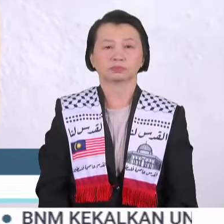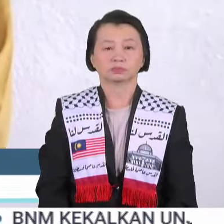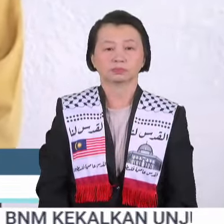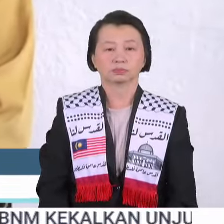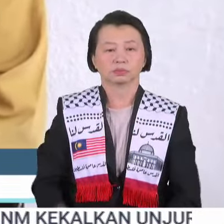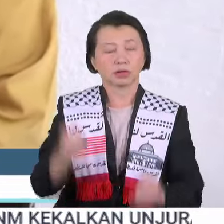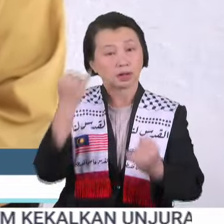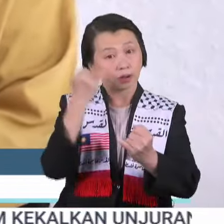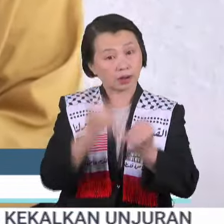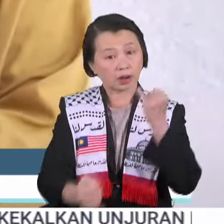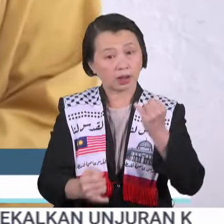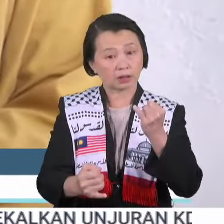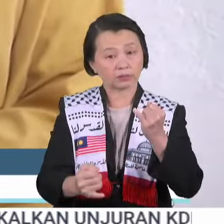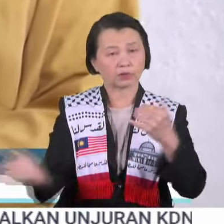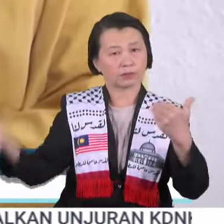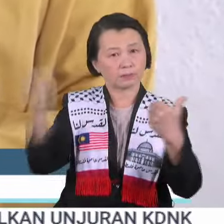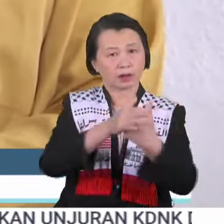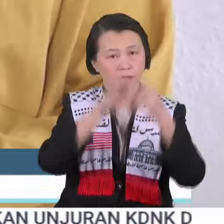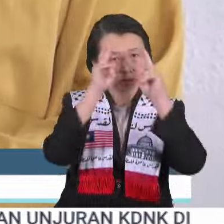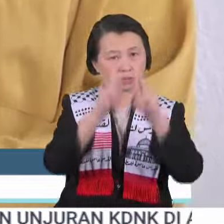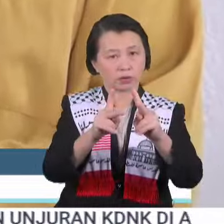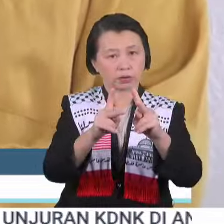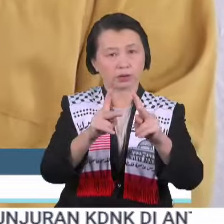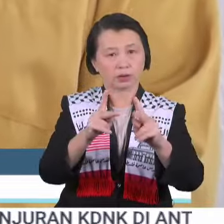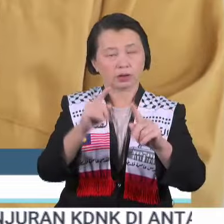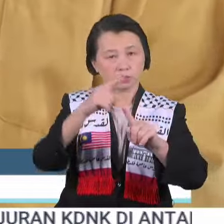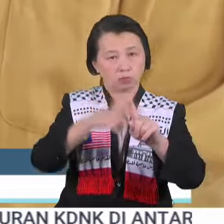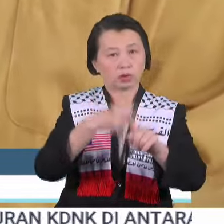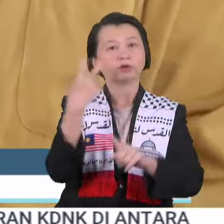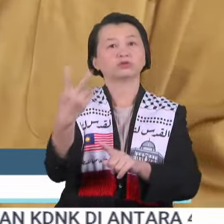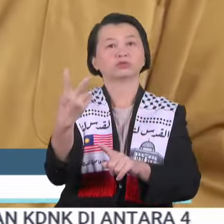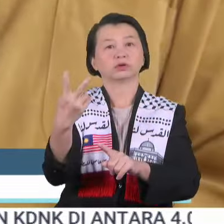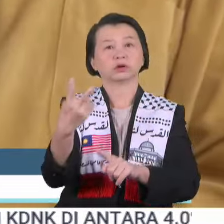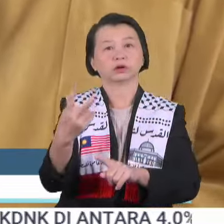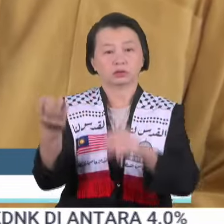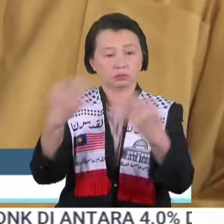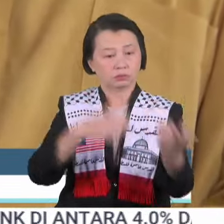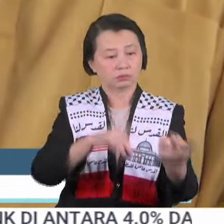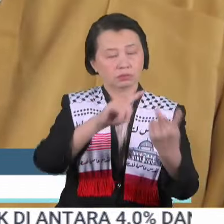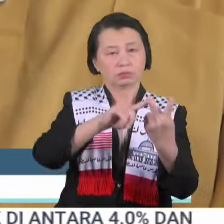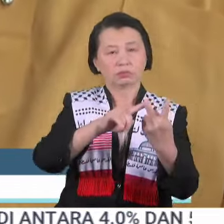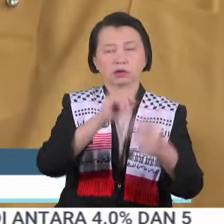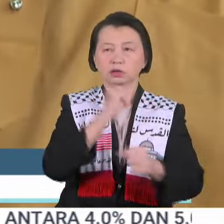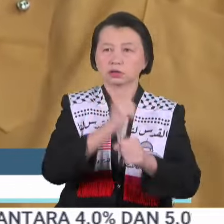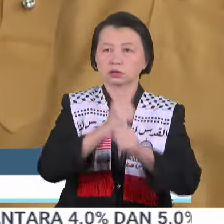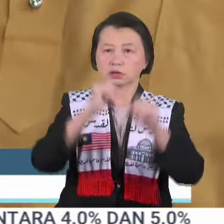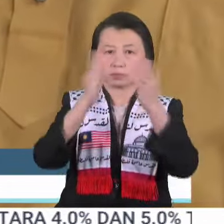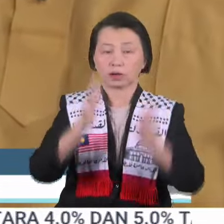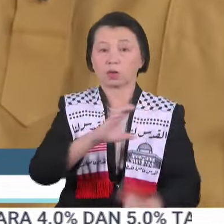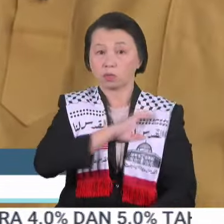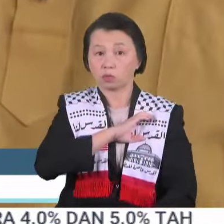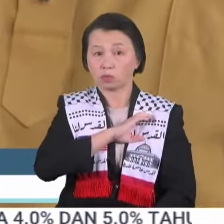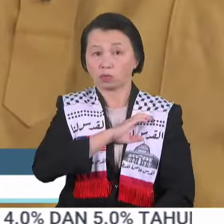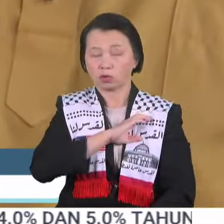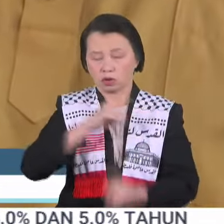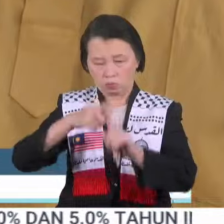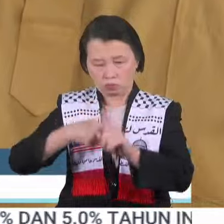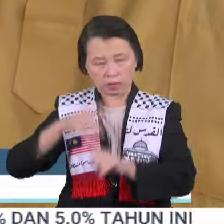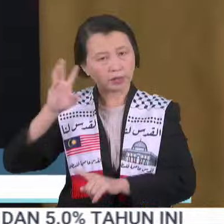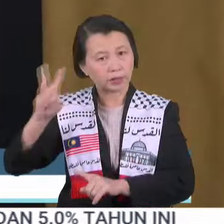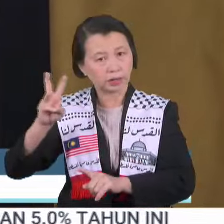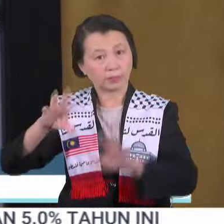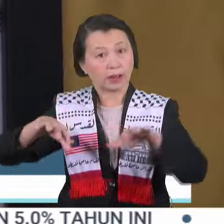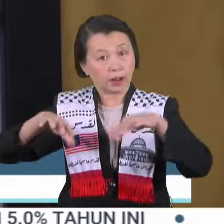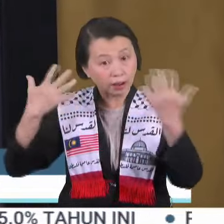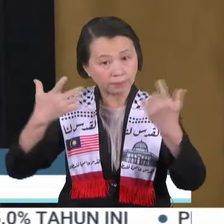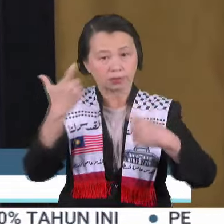Menurutnya, kali terakhir Ahmad Syafiq pulang ke Kuantan ialah pada Februari lalu. Allahyarham mula berkhidmat di Balai Polis Ulu Tiram Jun tahun lalu selepas